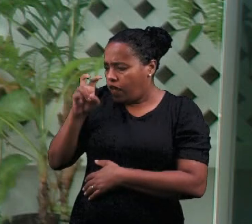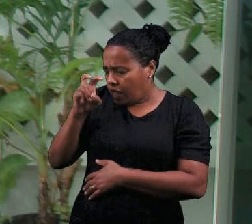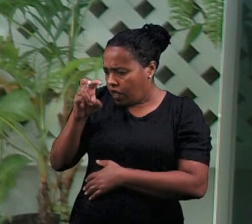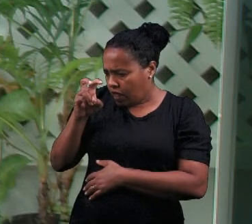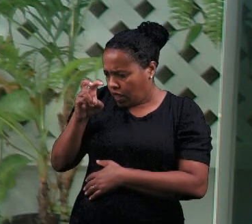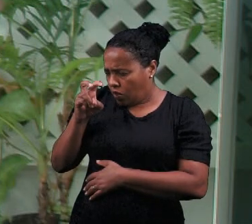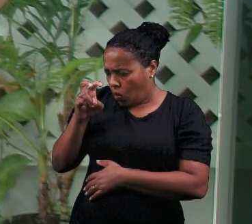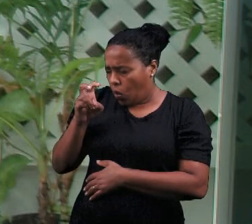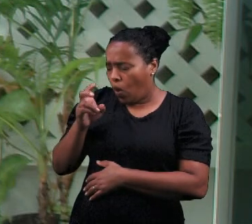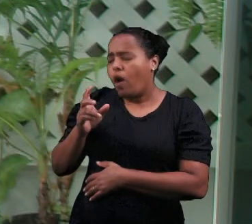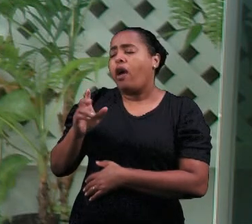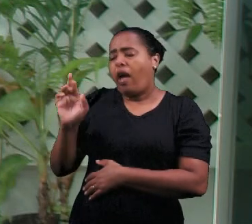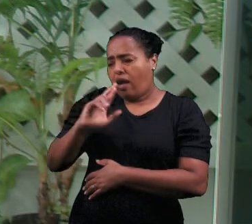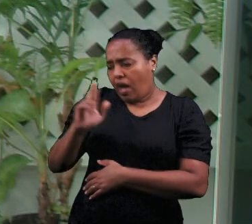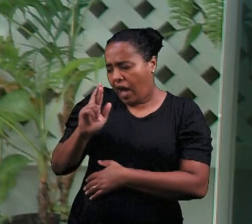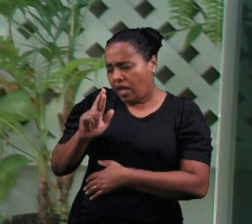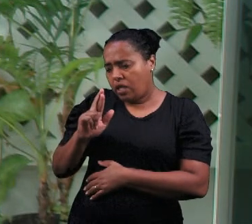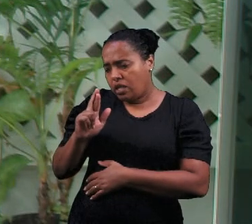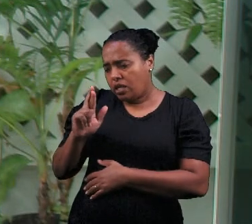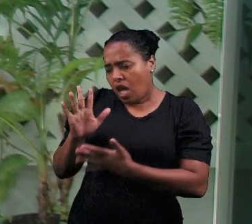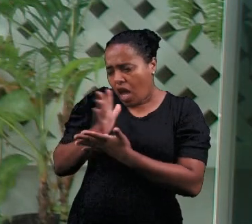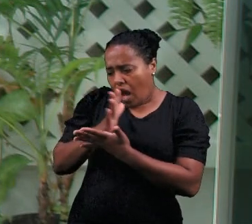j'ai une valeur ici, mon père,